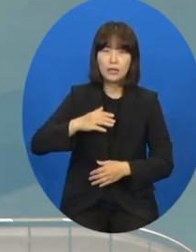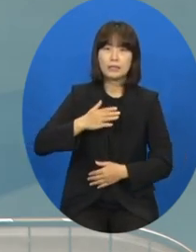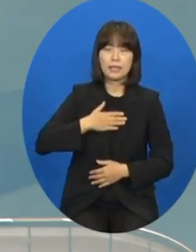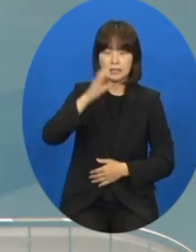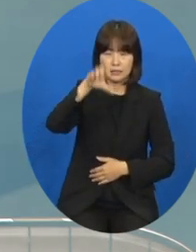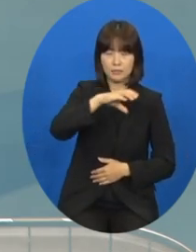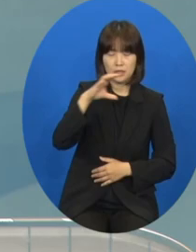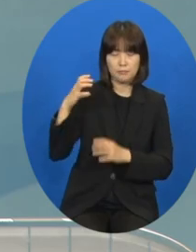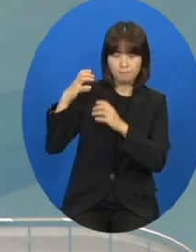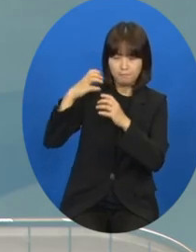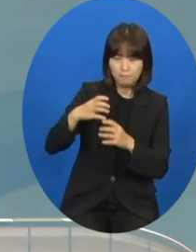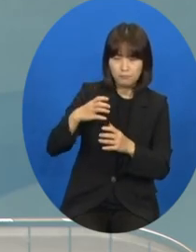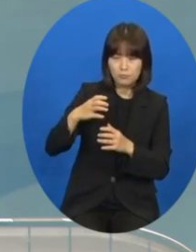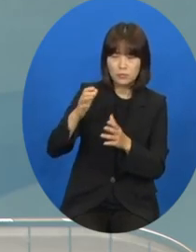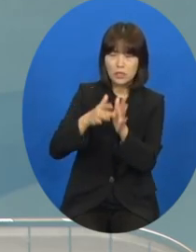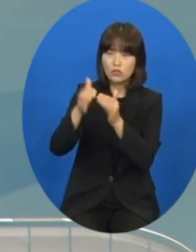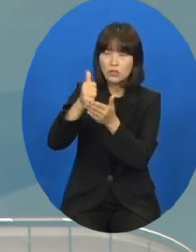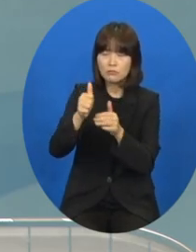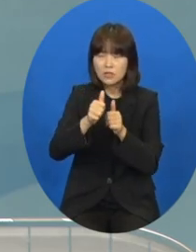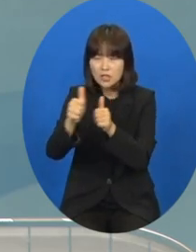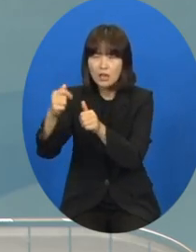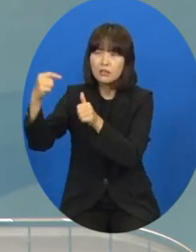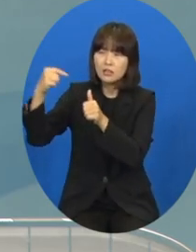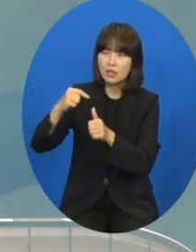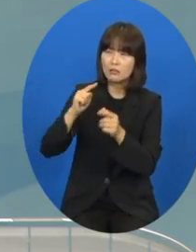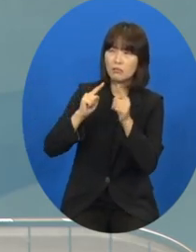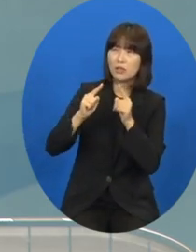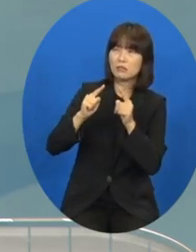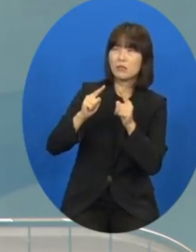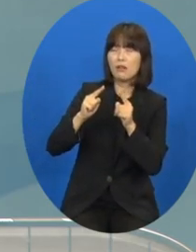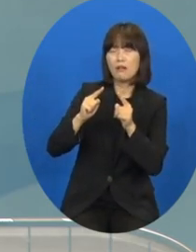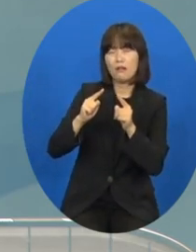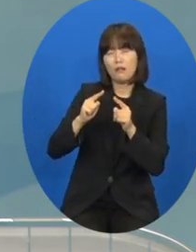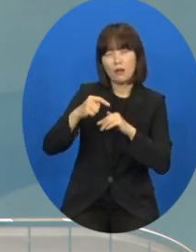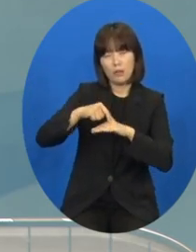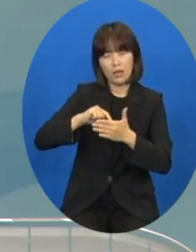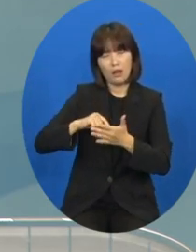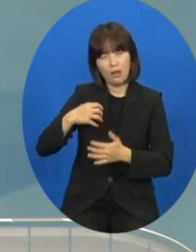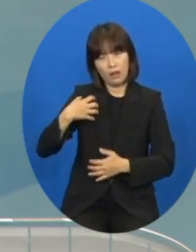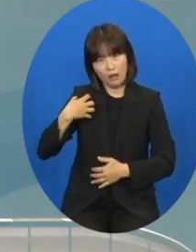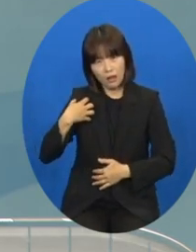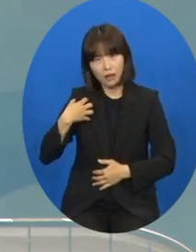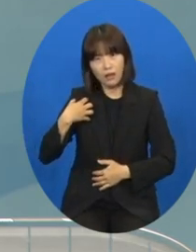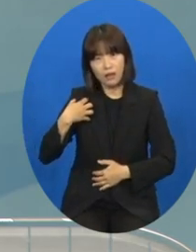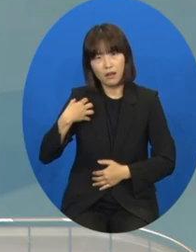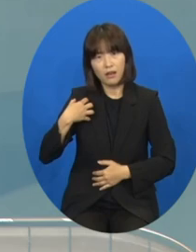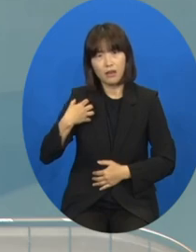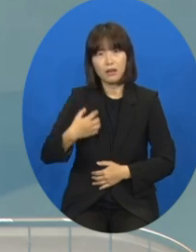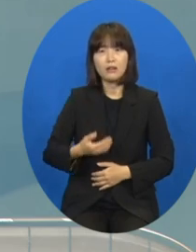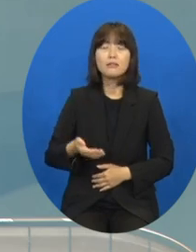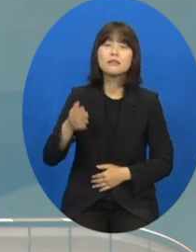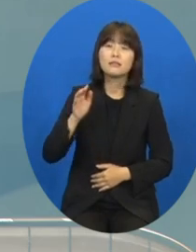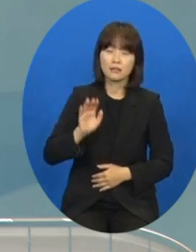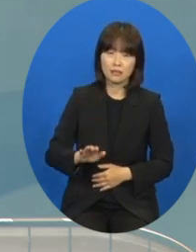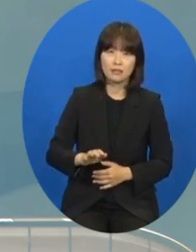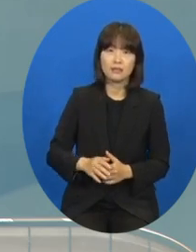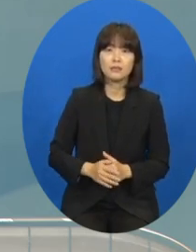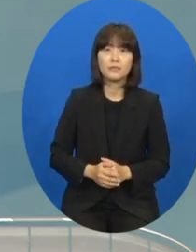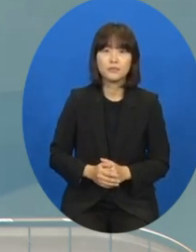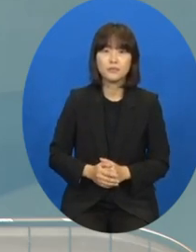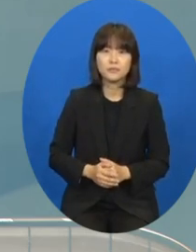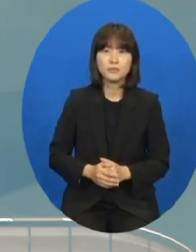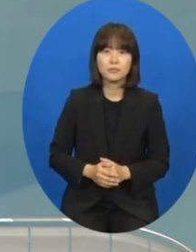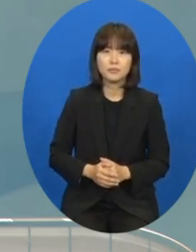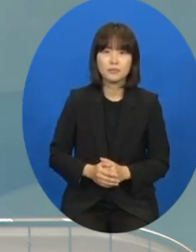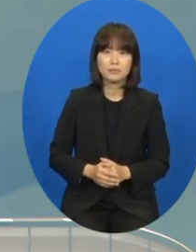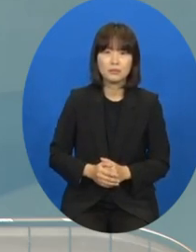말씀이 얼마나 우리를 힘들게, 마음이 힘들게 하나요? 그런데 다 그런